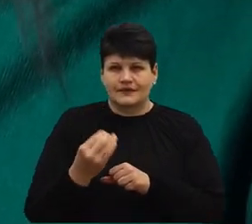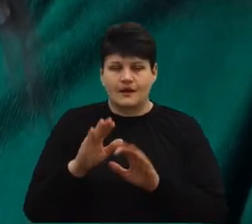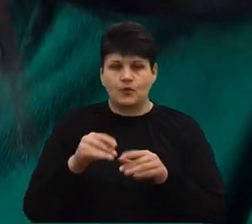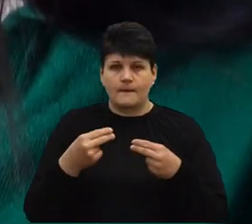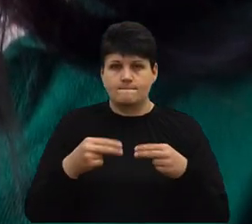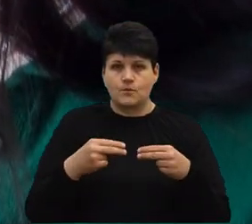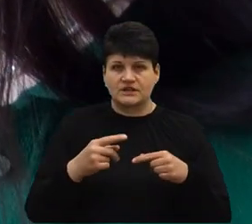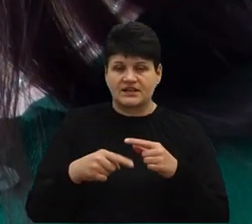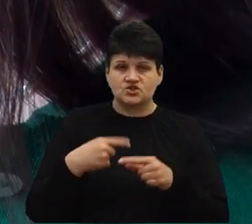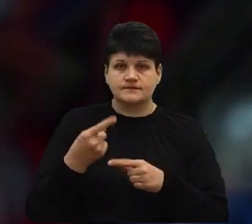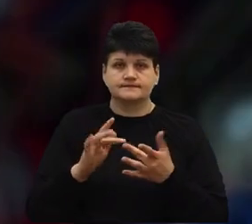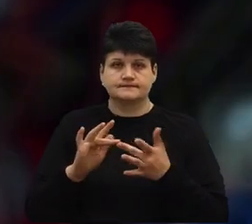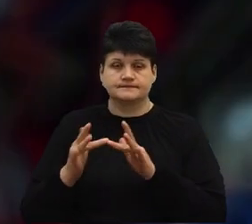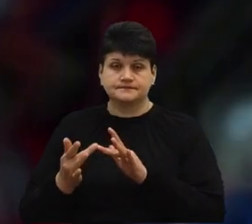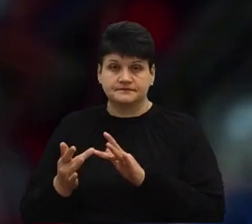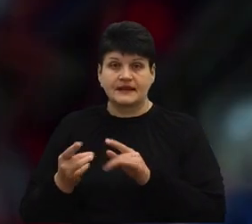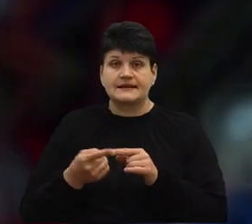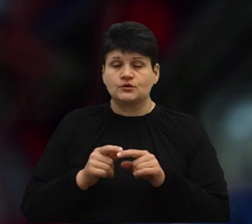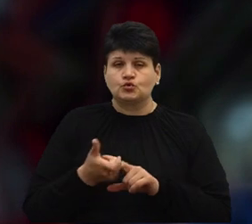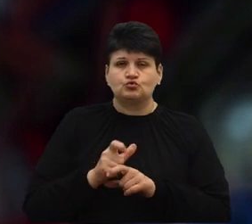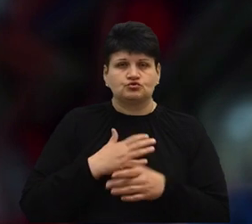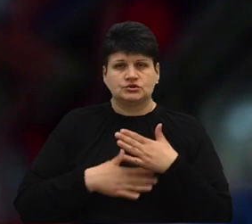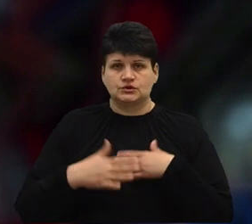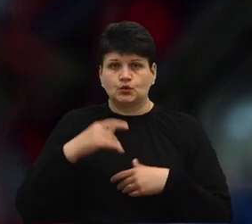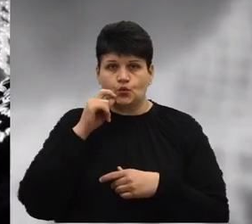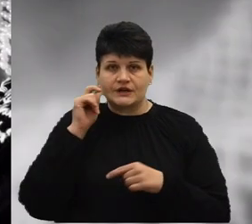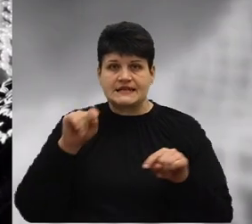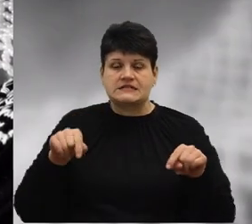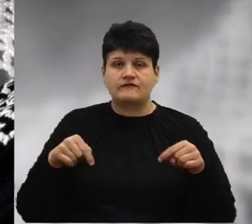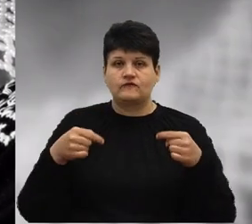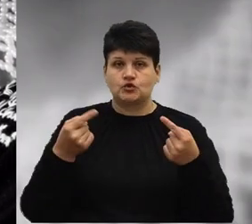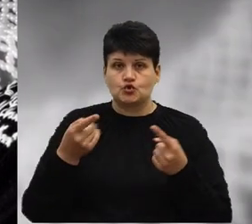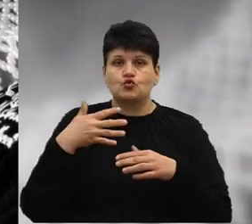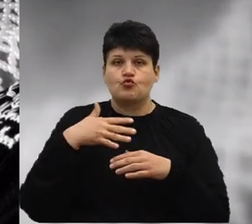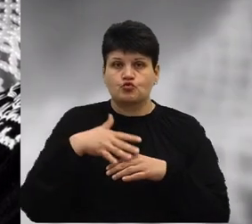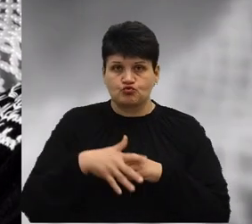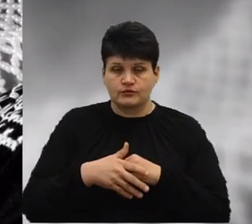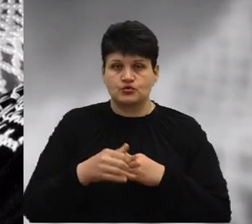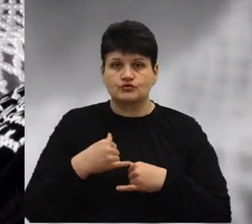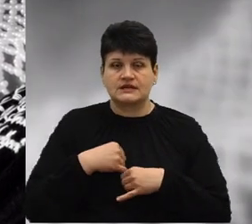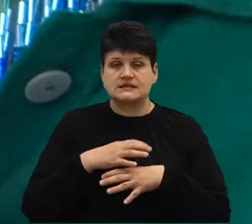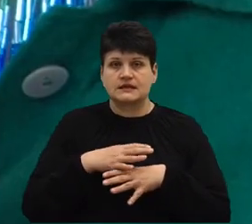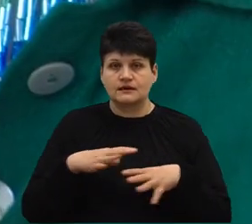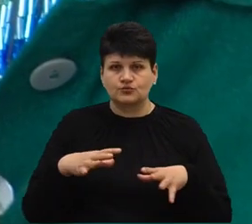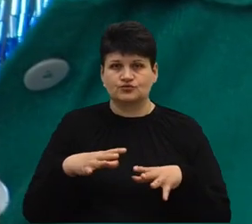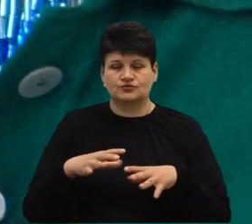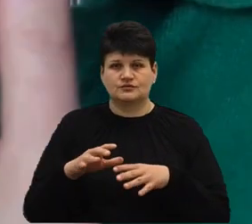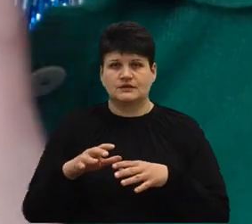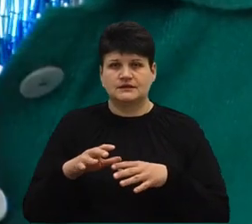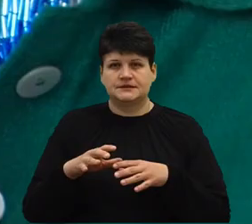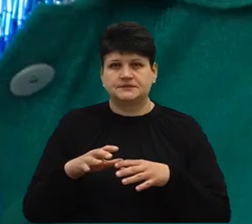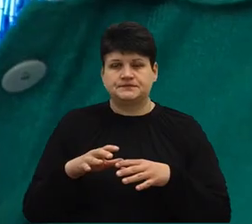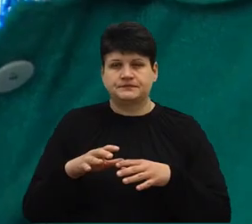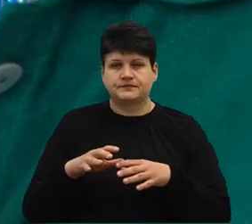продає її через соцмережі це дуже тішить що українці зараз відроджують і розуміють що нас не було шароварщини і такого якогось